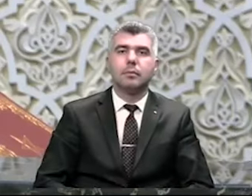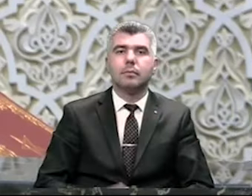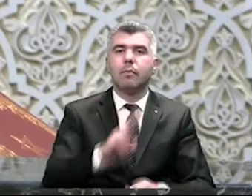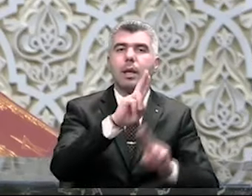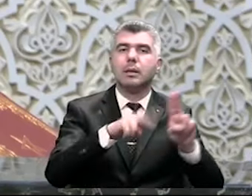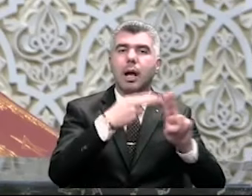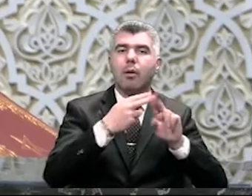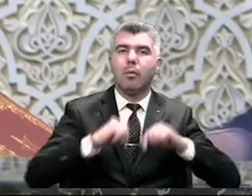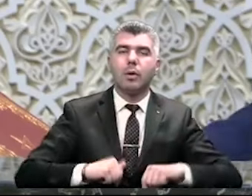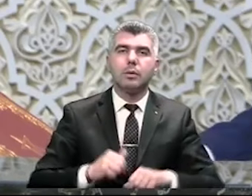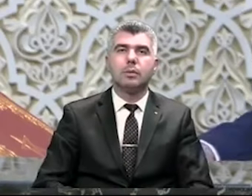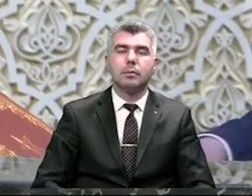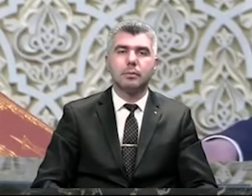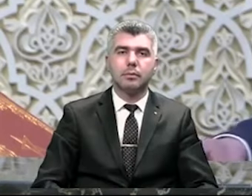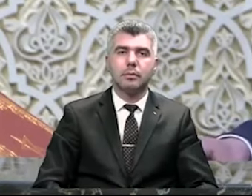السيد